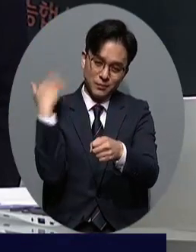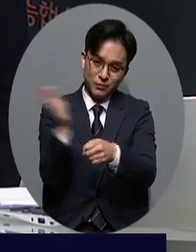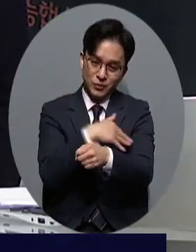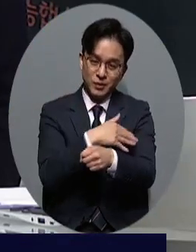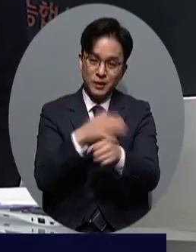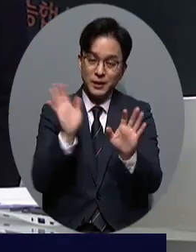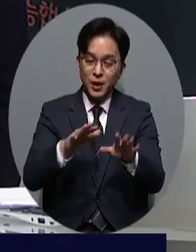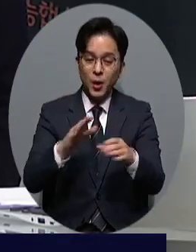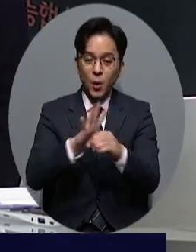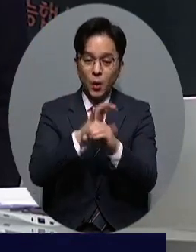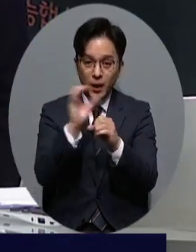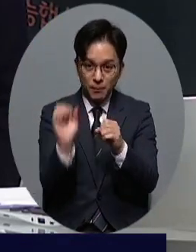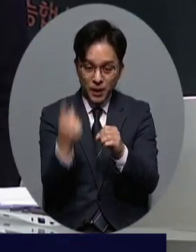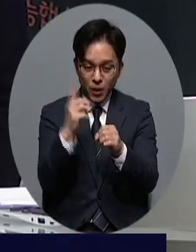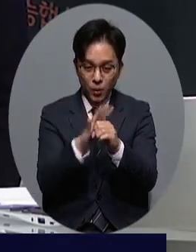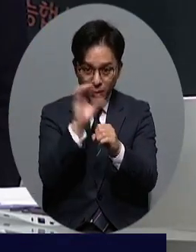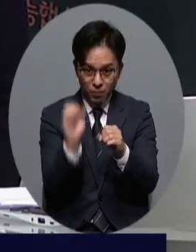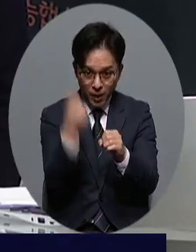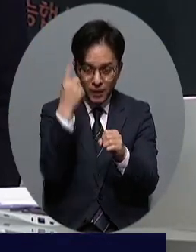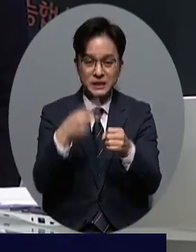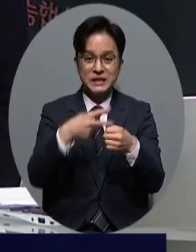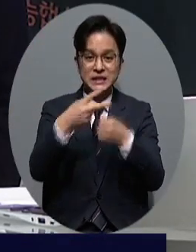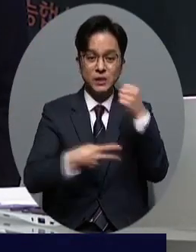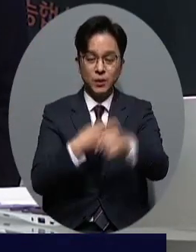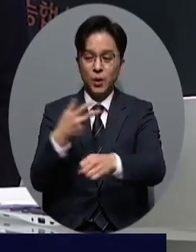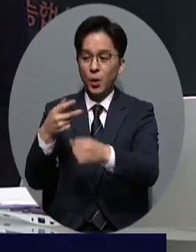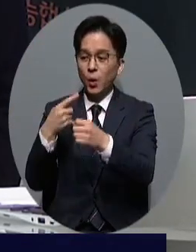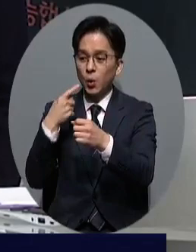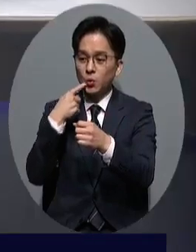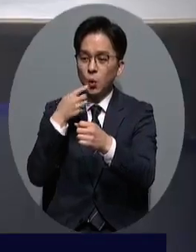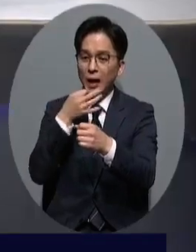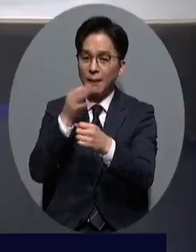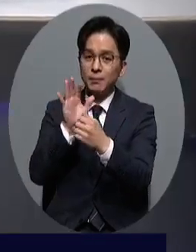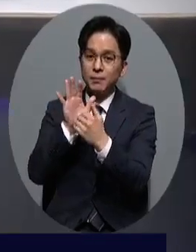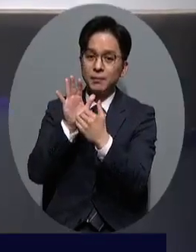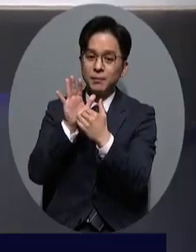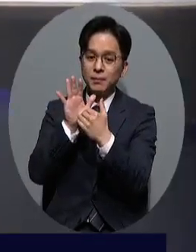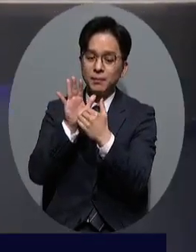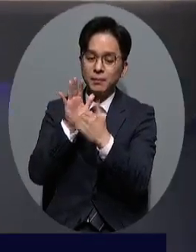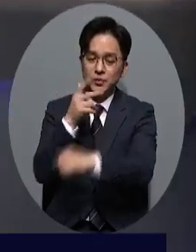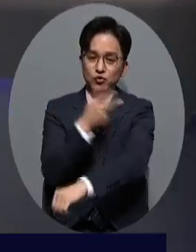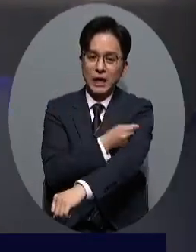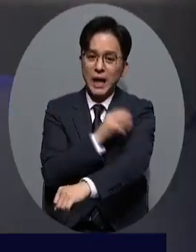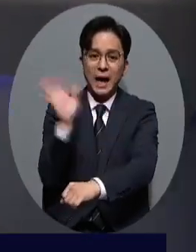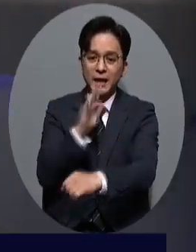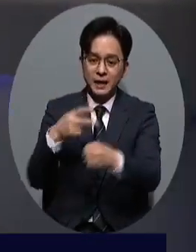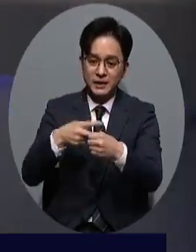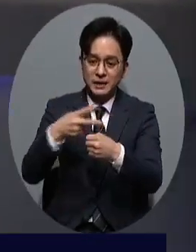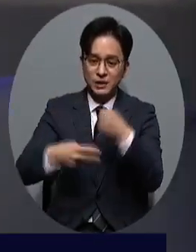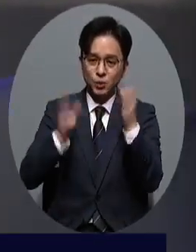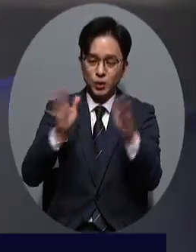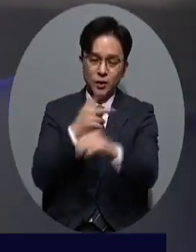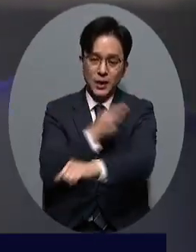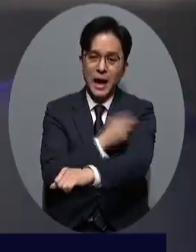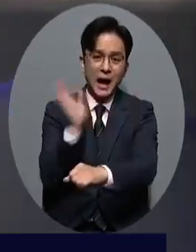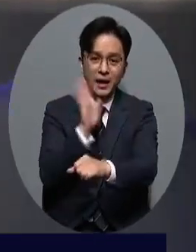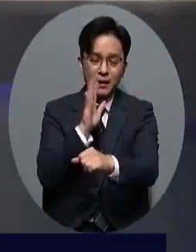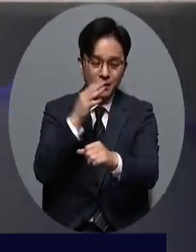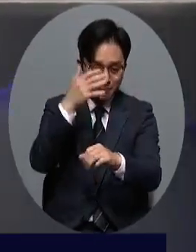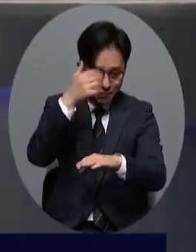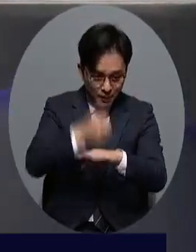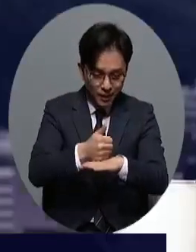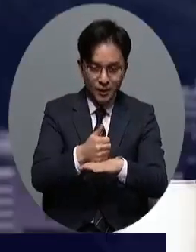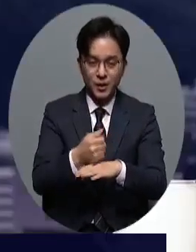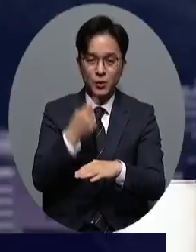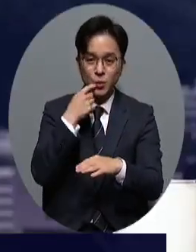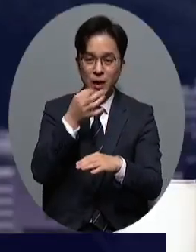그런 뭐 면역 기능이 떨어지는 겁니까? 어떻습니까? 우리가 독감은 매년 맞거든요. 예. 왜냐하면 독감도 계속 아형이 생기기 때문에